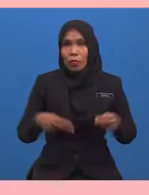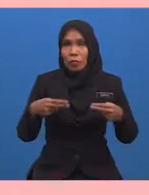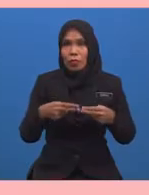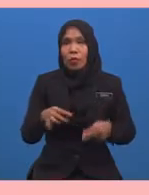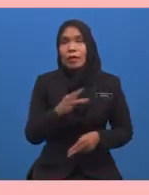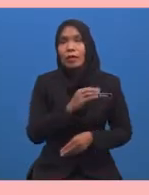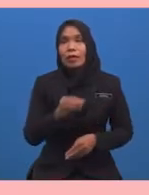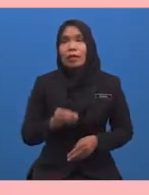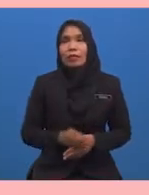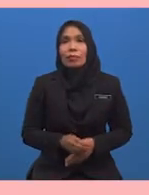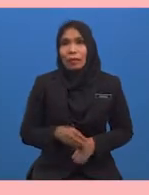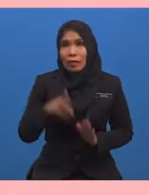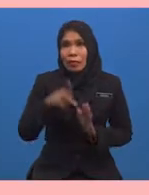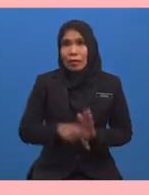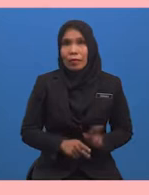pengangkutan.